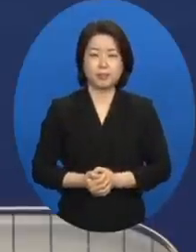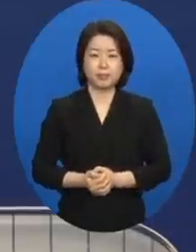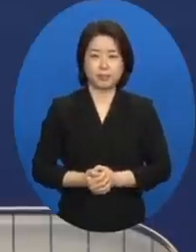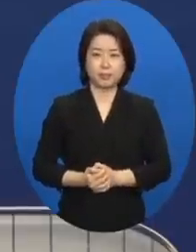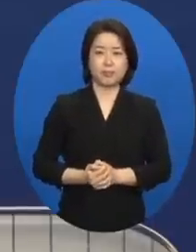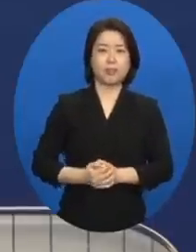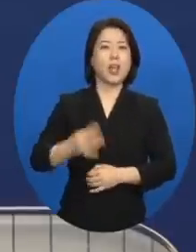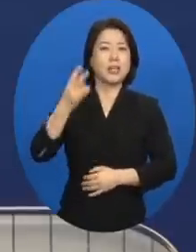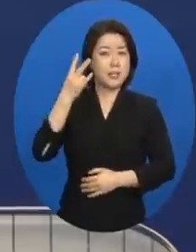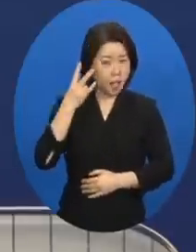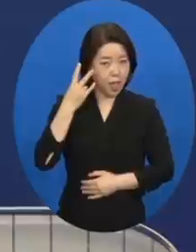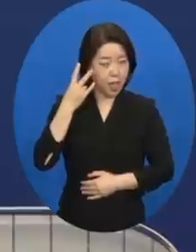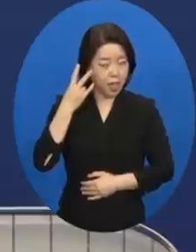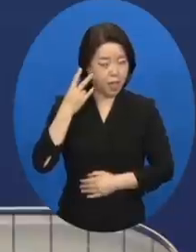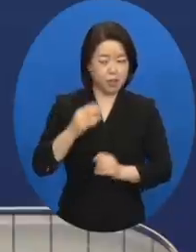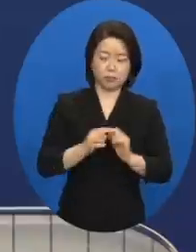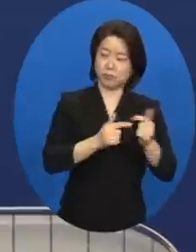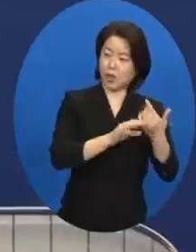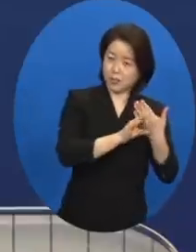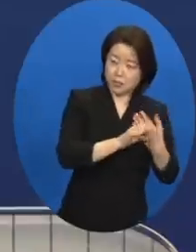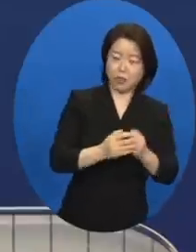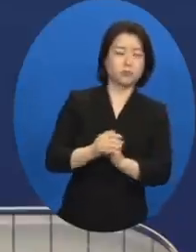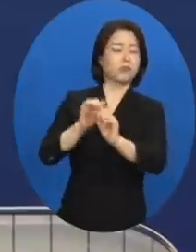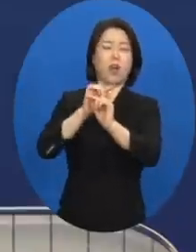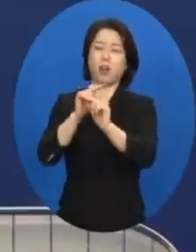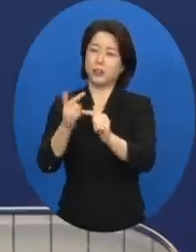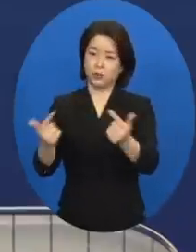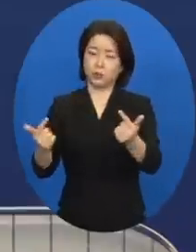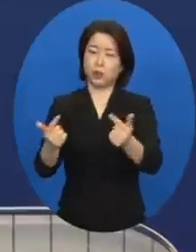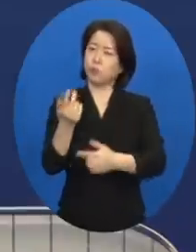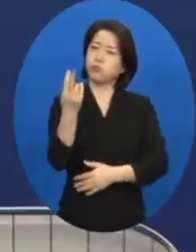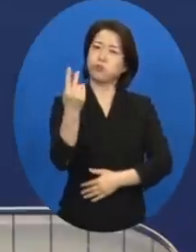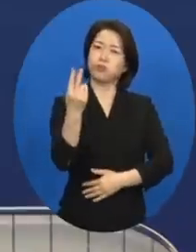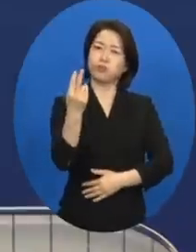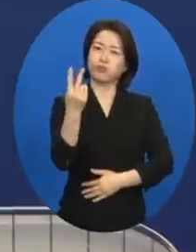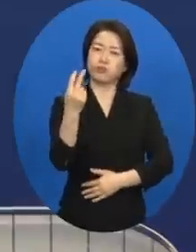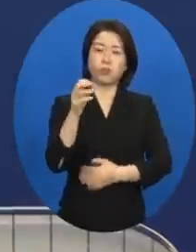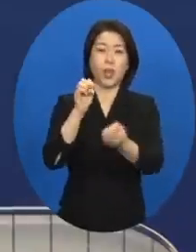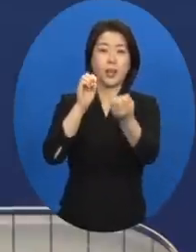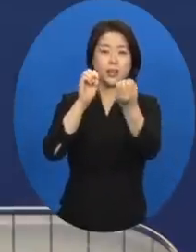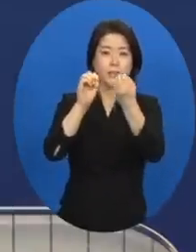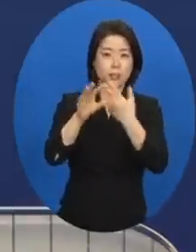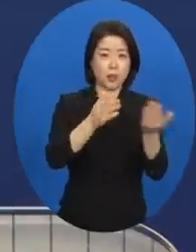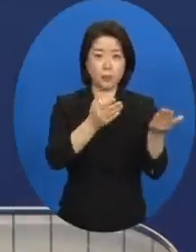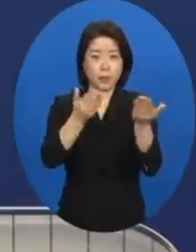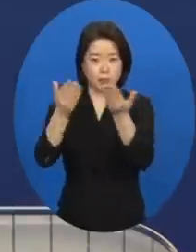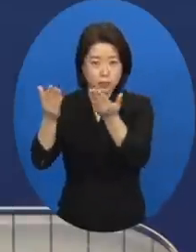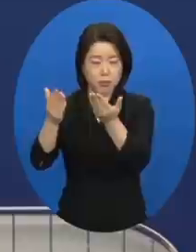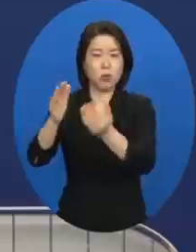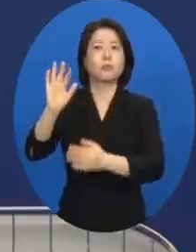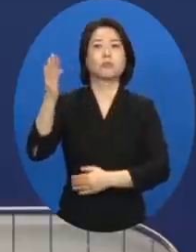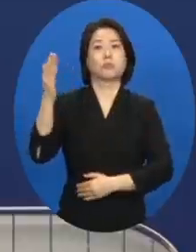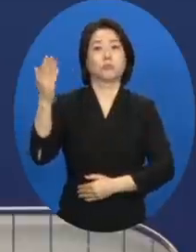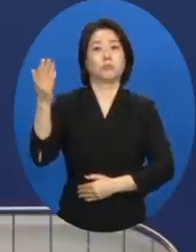예 아니면 아니요라고 대답하면 되는